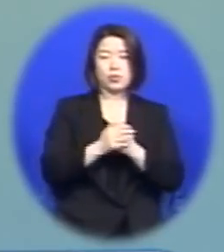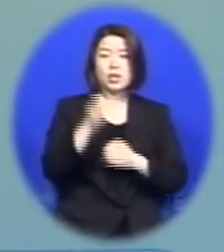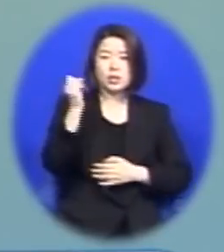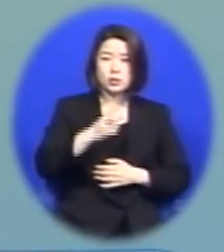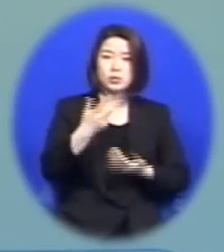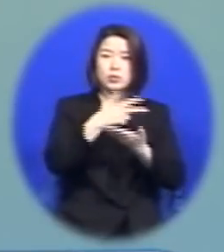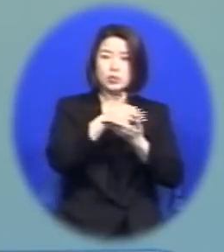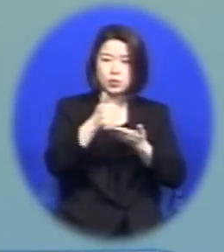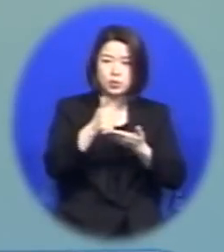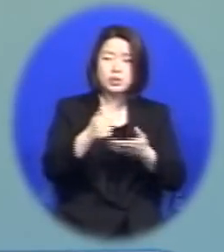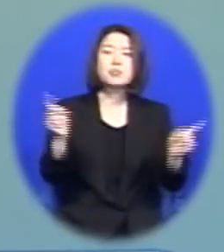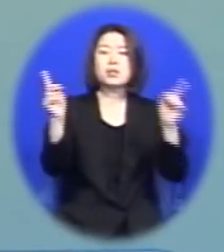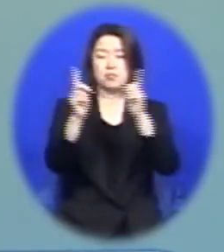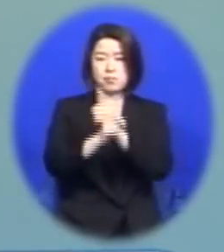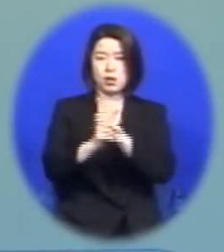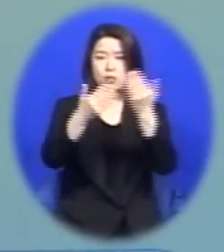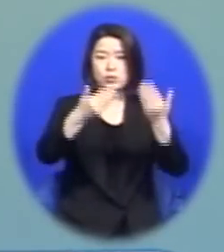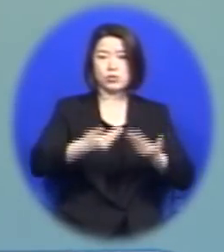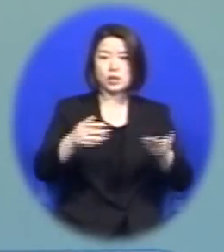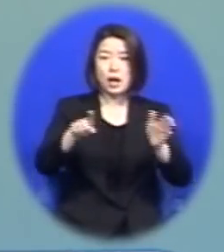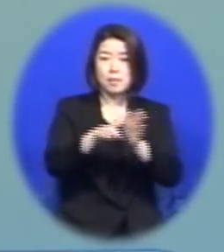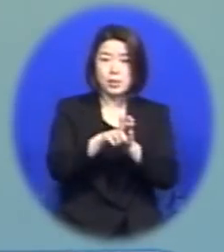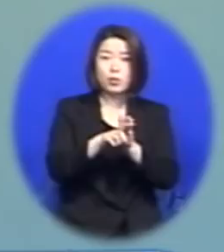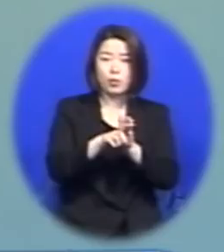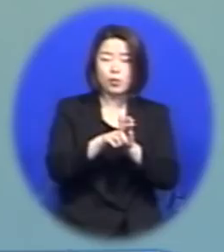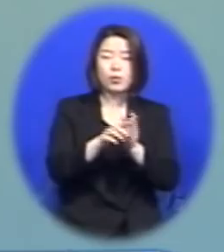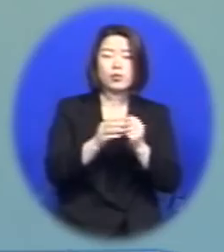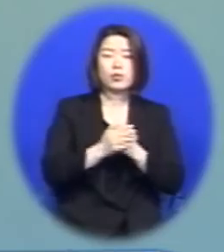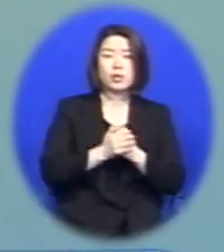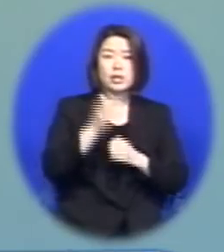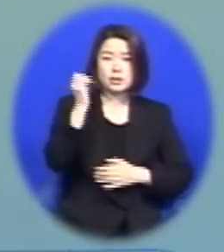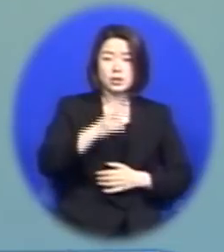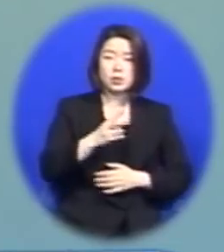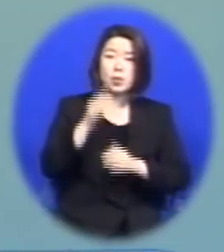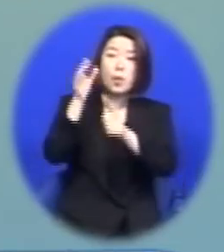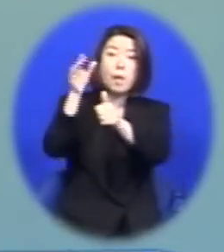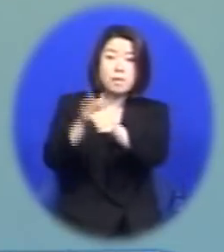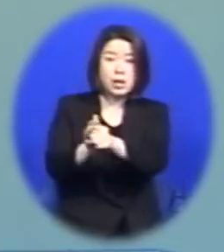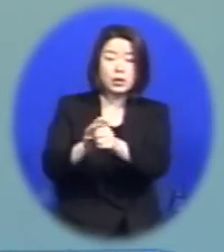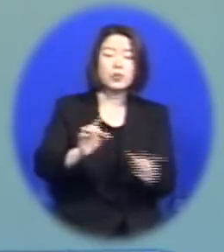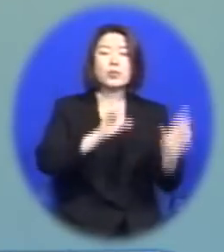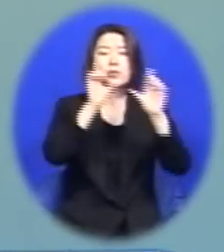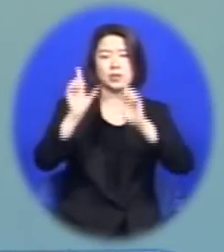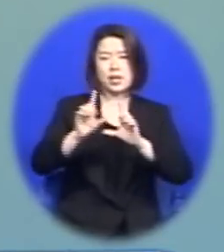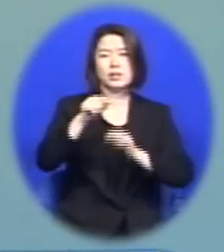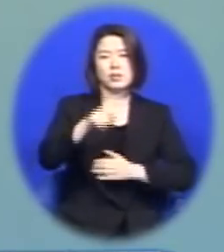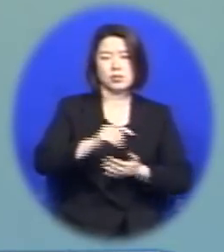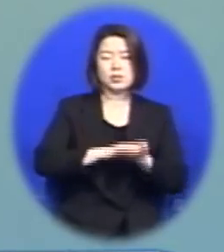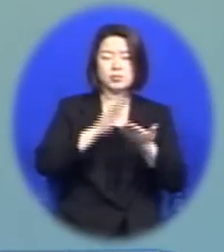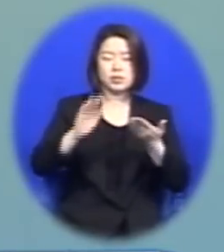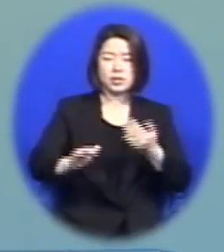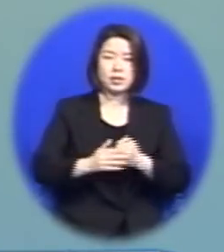주님이 바꿔 주시기를 믿고 그리고 맡기고 사는 겁니다